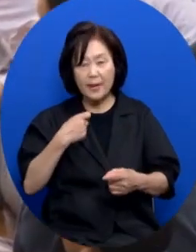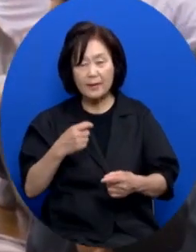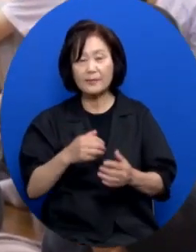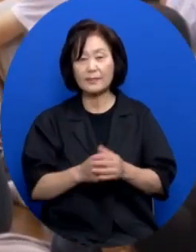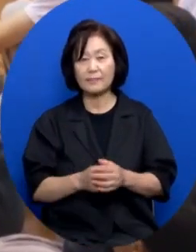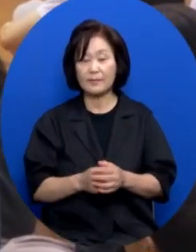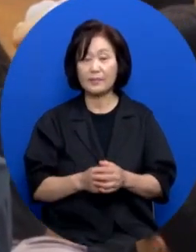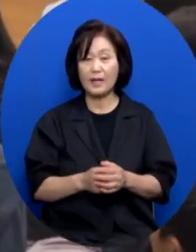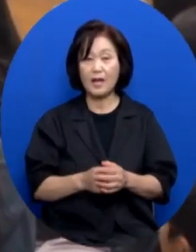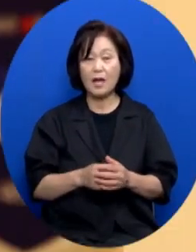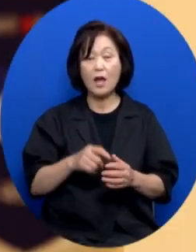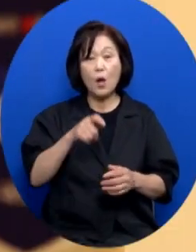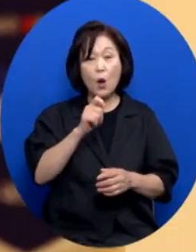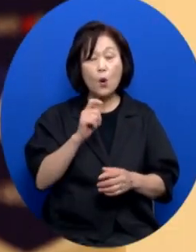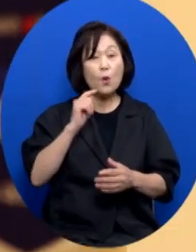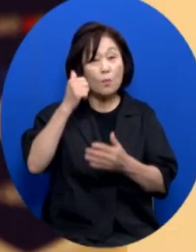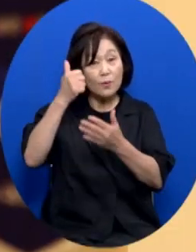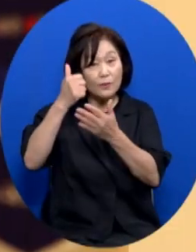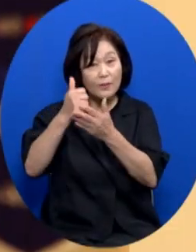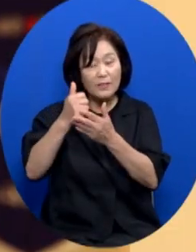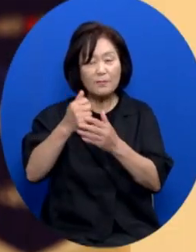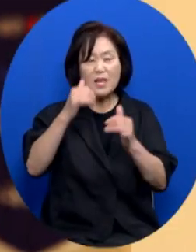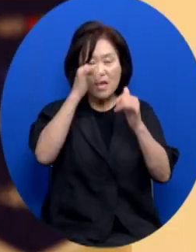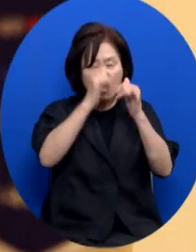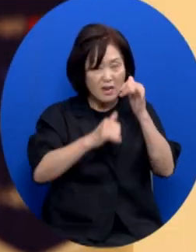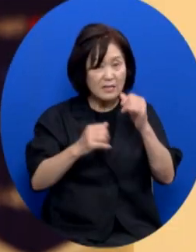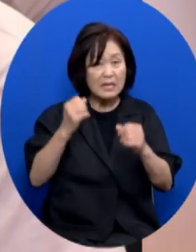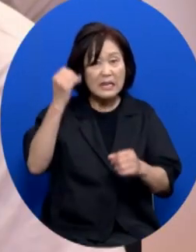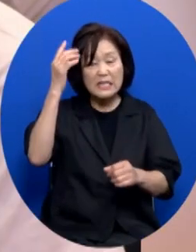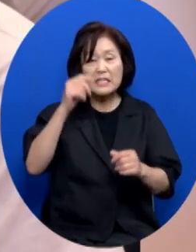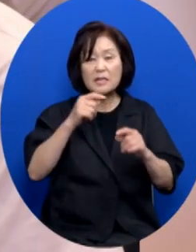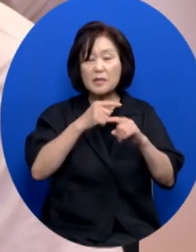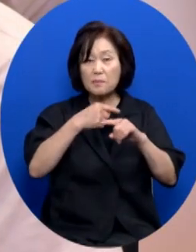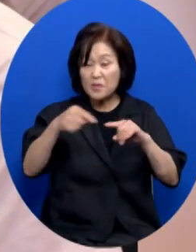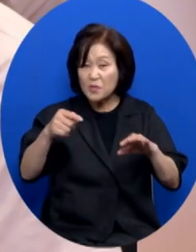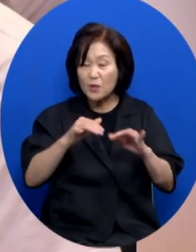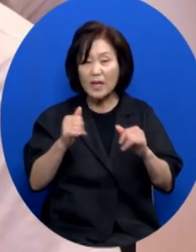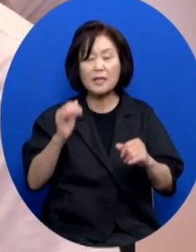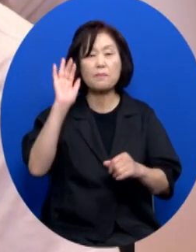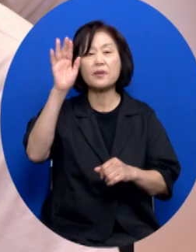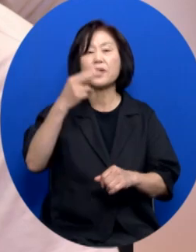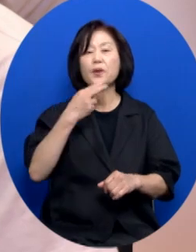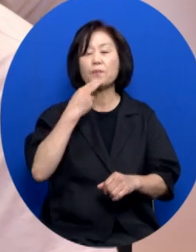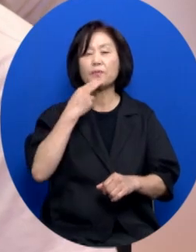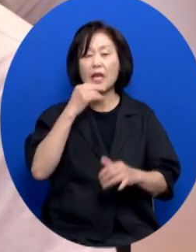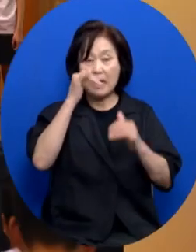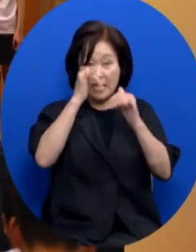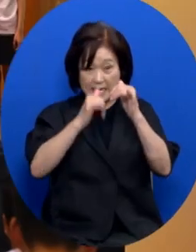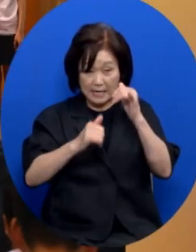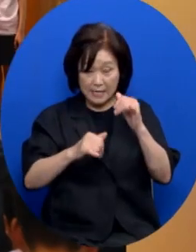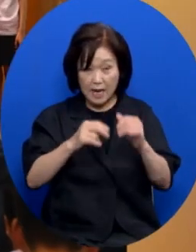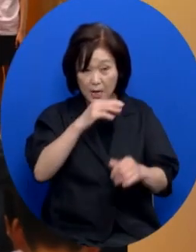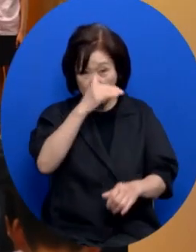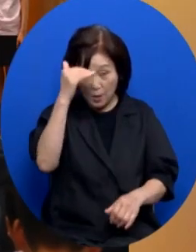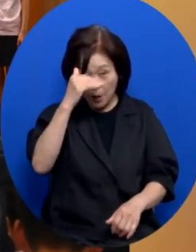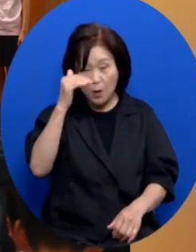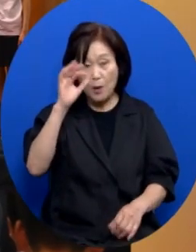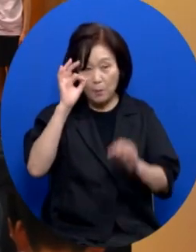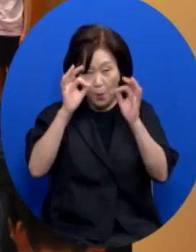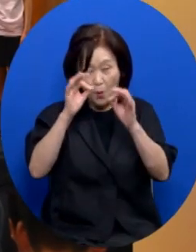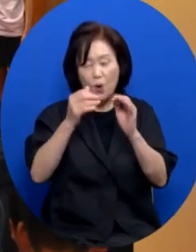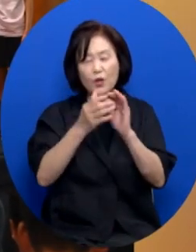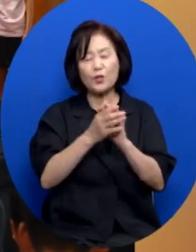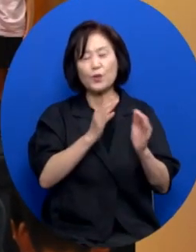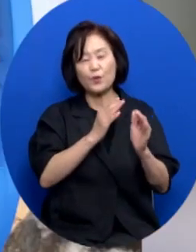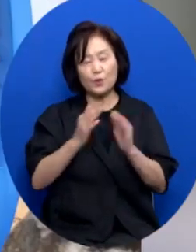중앙침례교회 고명진 목사는 역사를 잊은 민족에게는 미래가 없다며 역사를 돌아보고 기도로 미래를 준비하는 다음